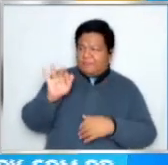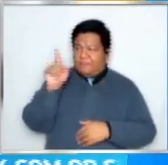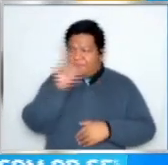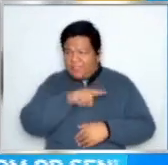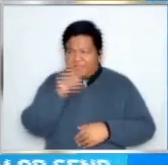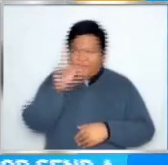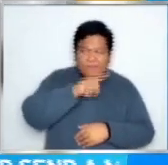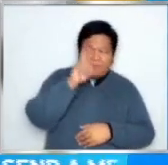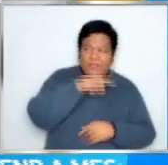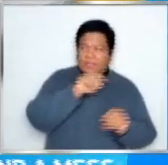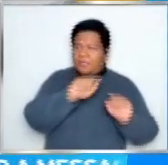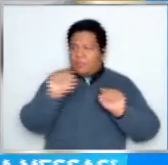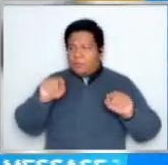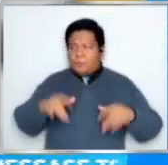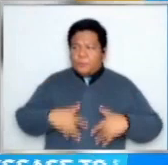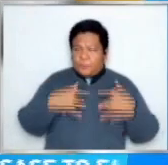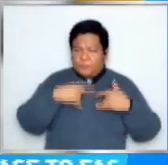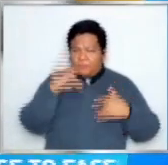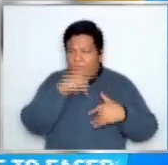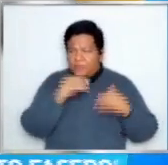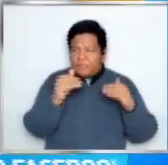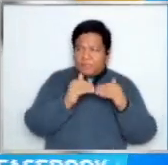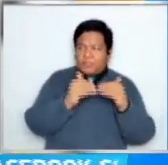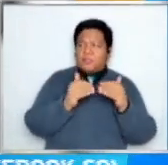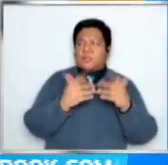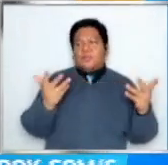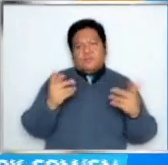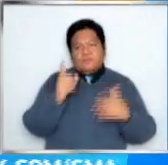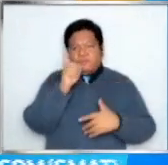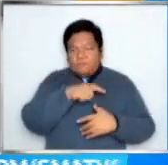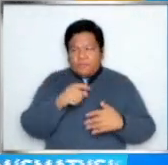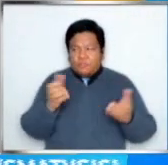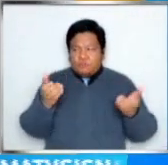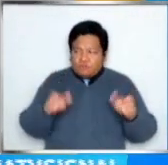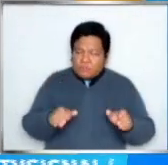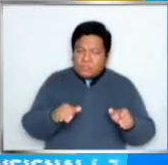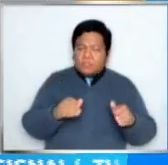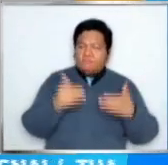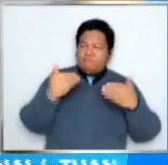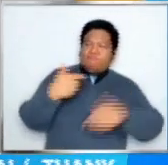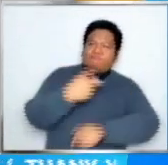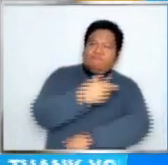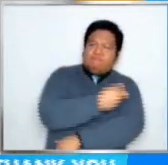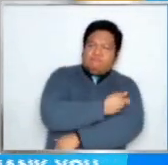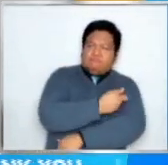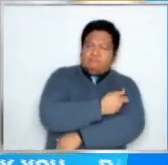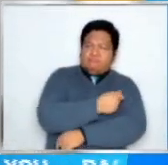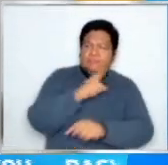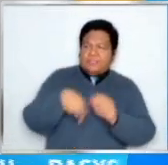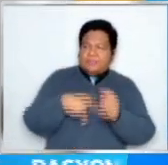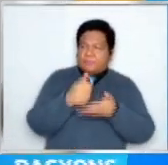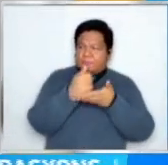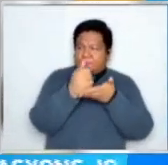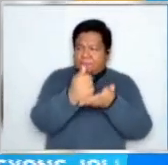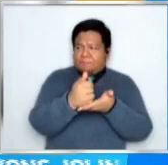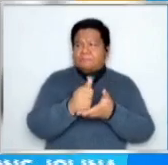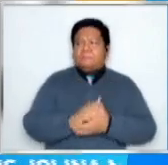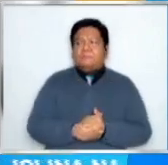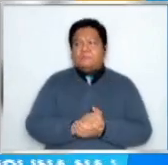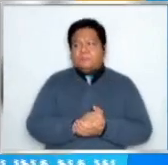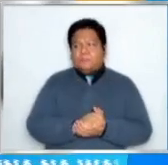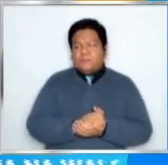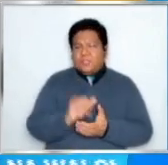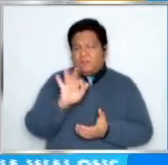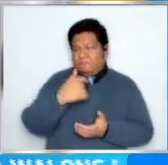for an actual vaccination, magpabakuna tang tanan, kay kini siya makatabang na nato. Kung ikaw bakunado, ikaw